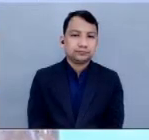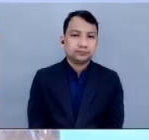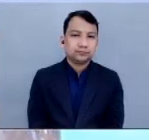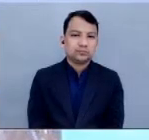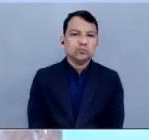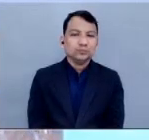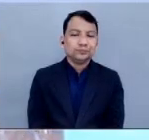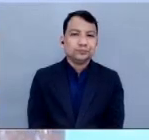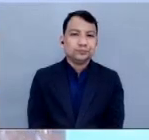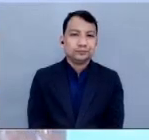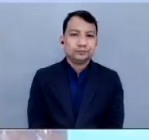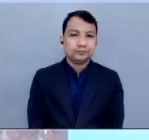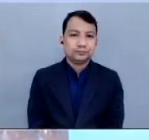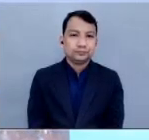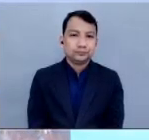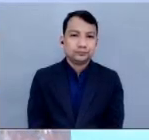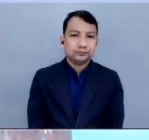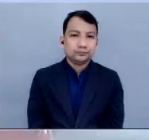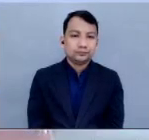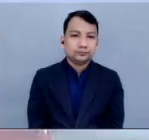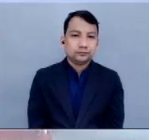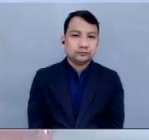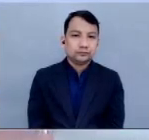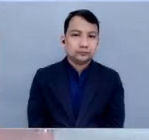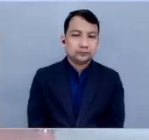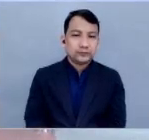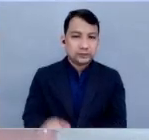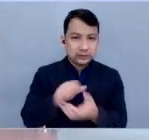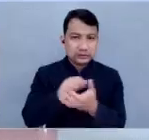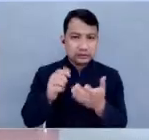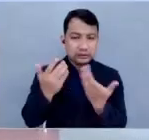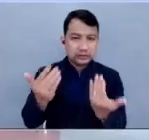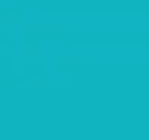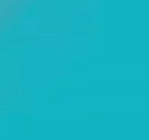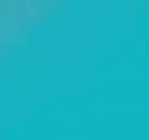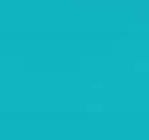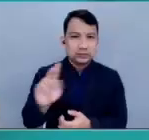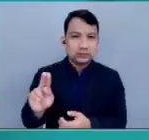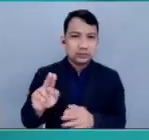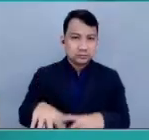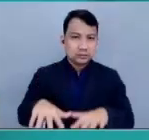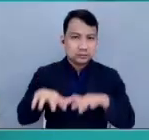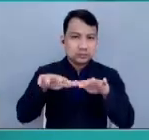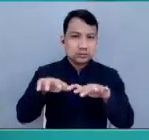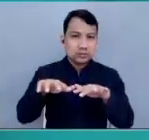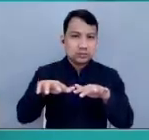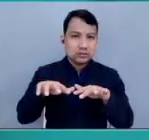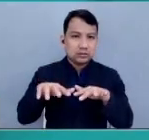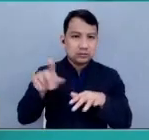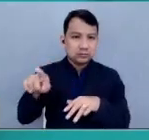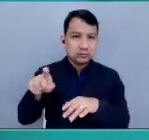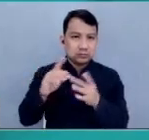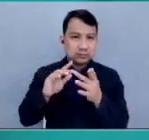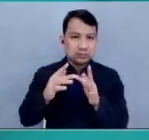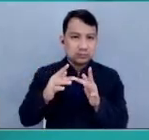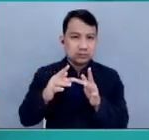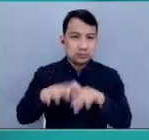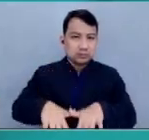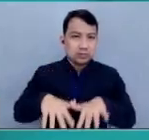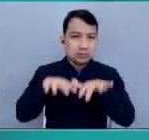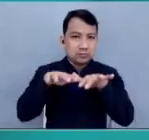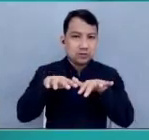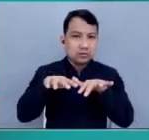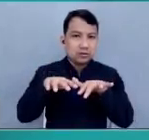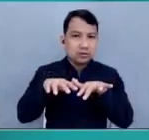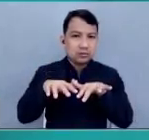Sa gitna naman ng maulan na panahon, binaha ang ilang bayan sa La Union. Sa video na kuha ng mga netizen, kitang pinasok na ng tubig